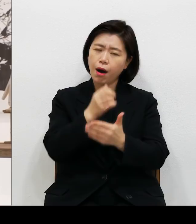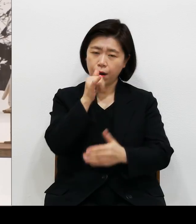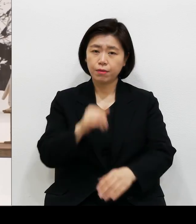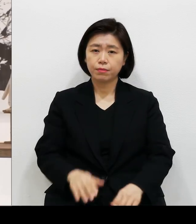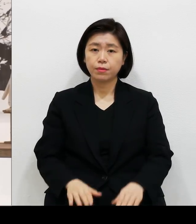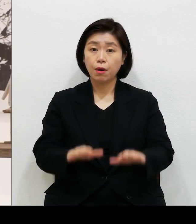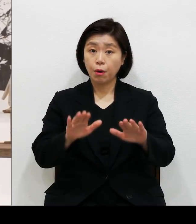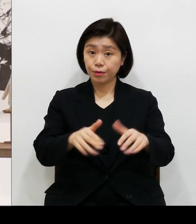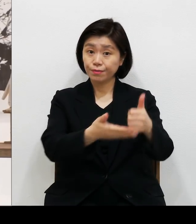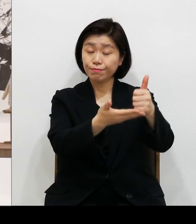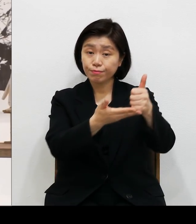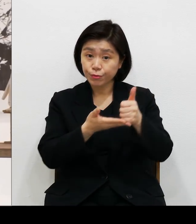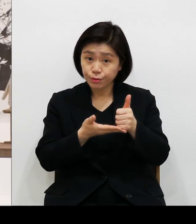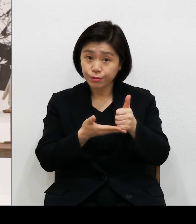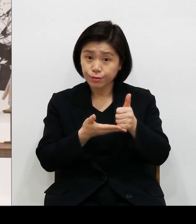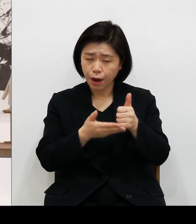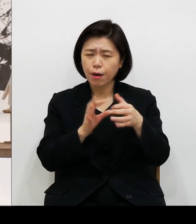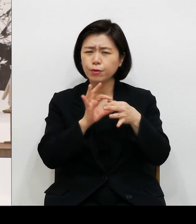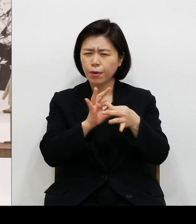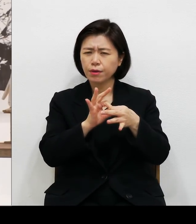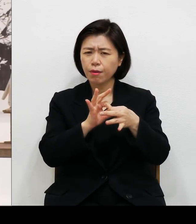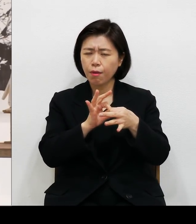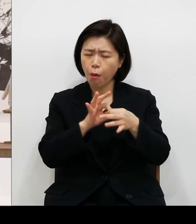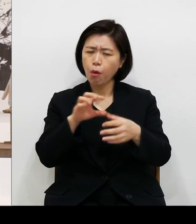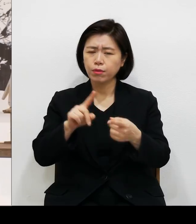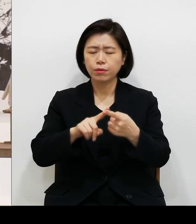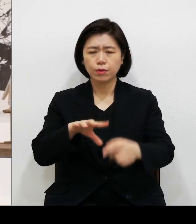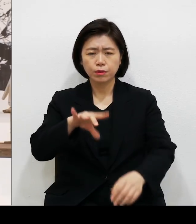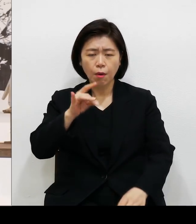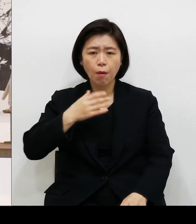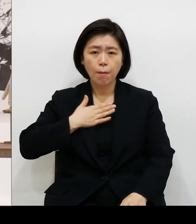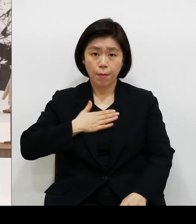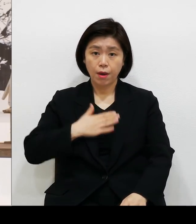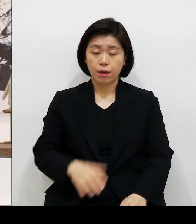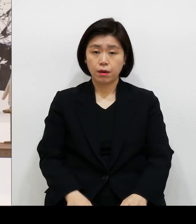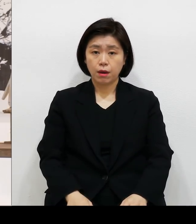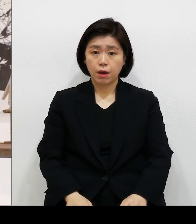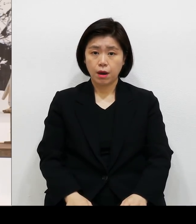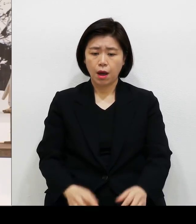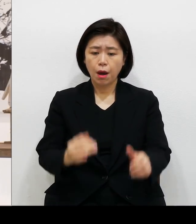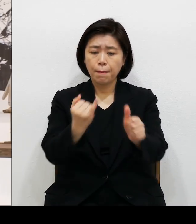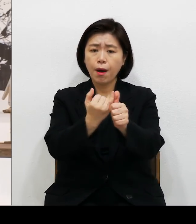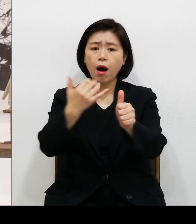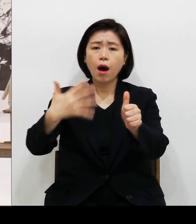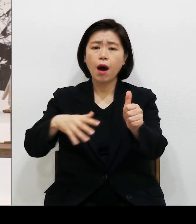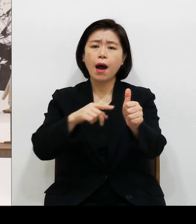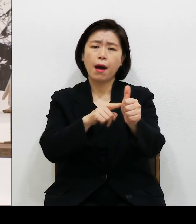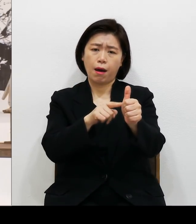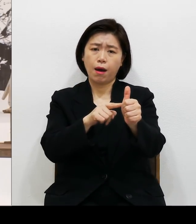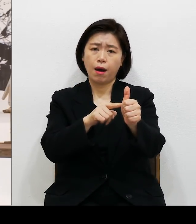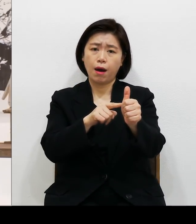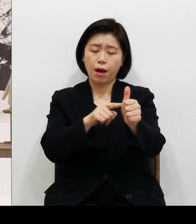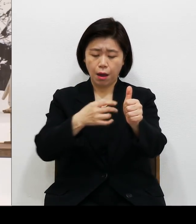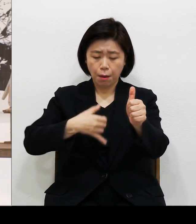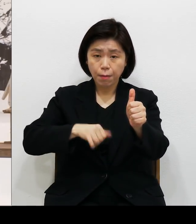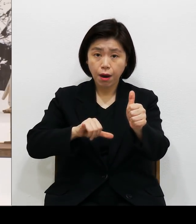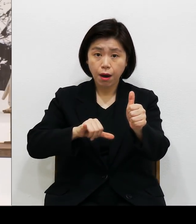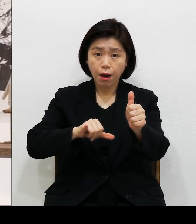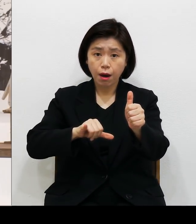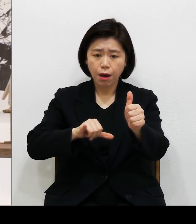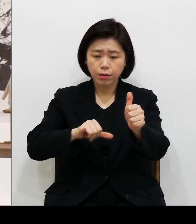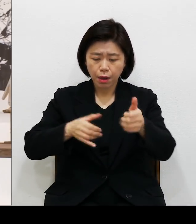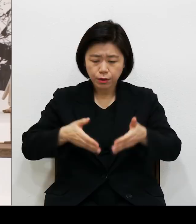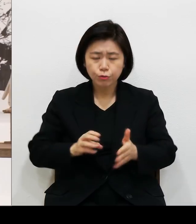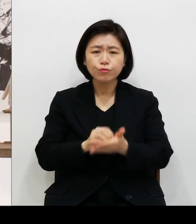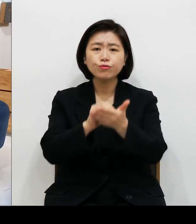오늘 모실 분을 통해서 이런 사실을 저도 처음 알았는데요. 그죠? 미혼 부는 네. 자기 아이를 친권자로 출생신고를